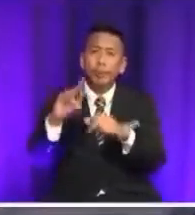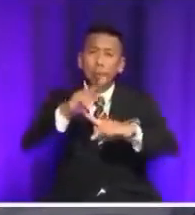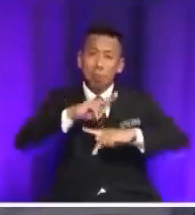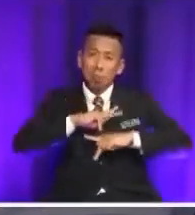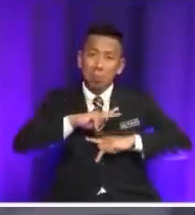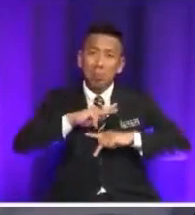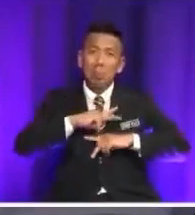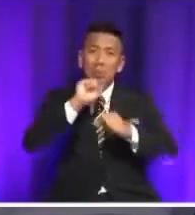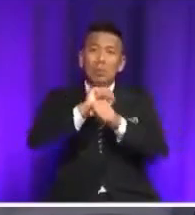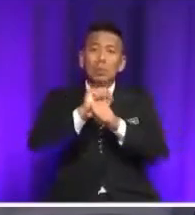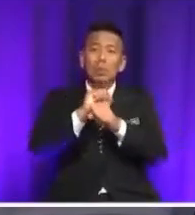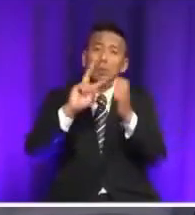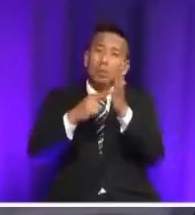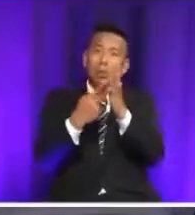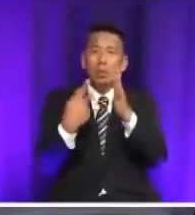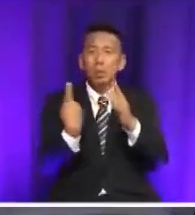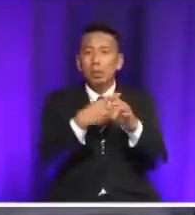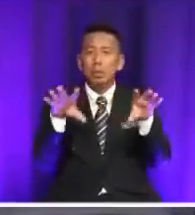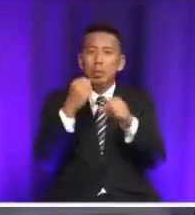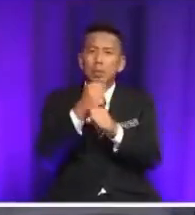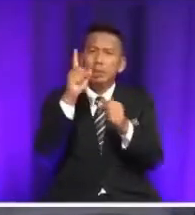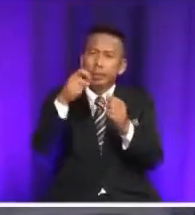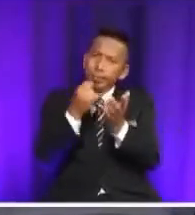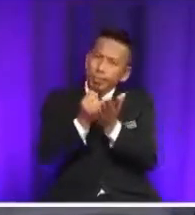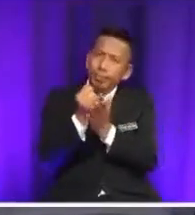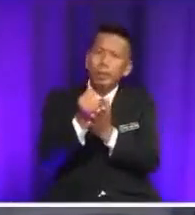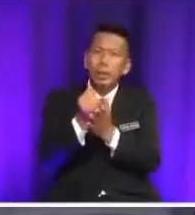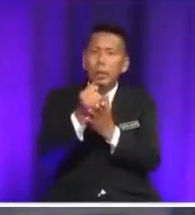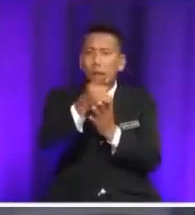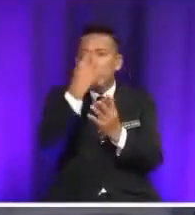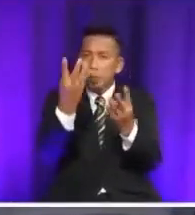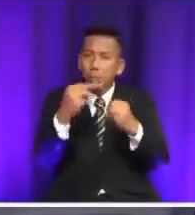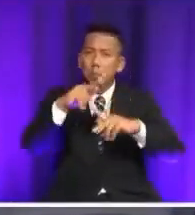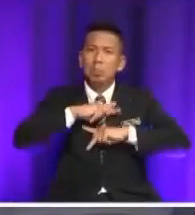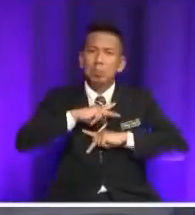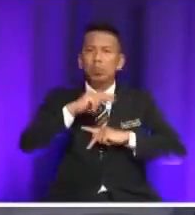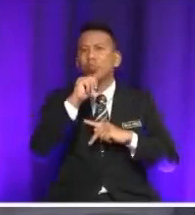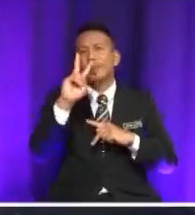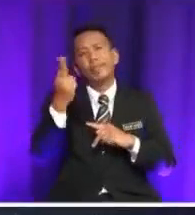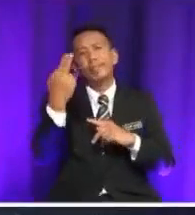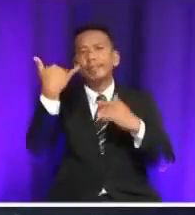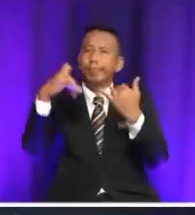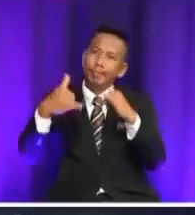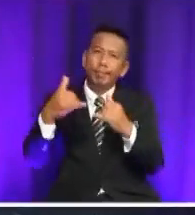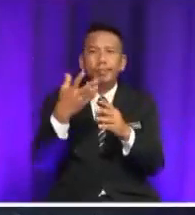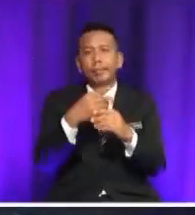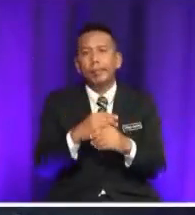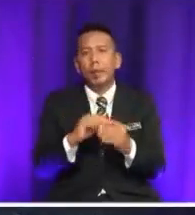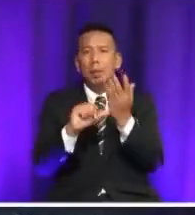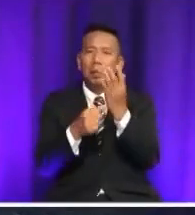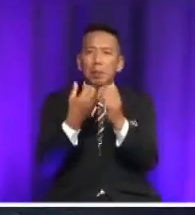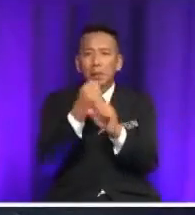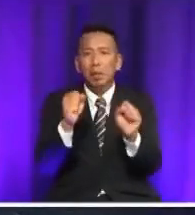kita buat kecil tuh biar dengan ikhlas dengan kita tidak kepuasan bukan sekadar siap itu